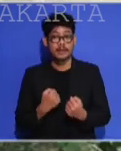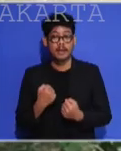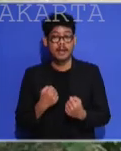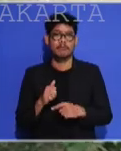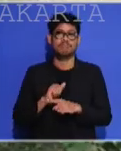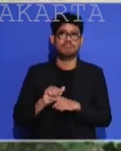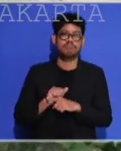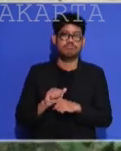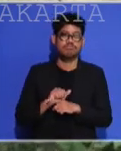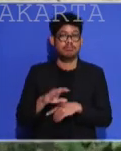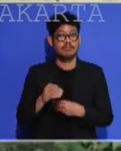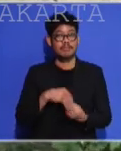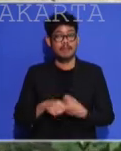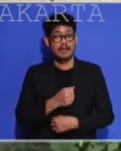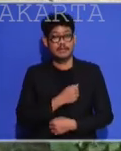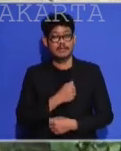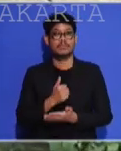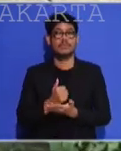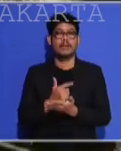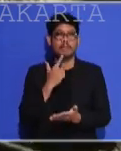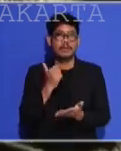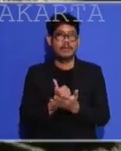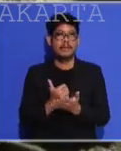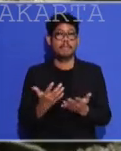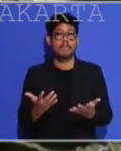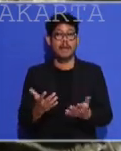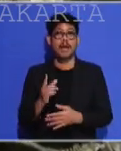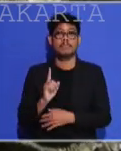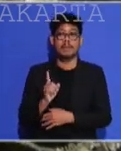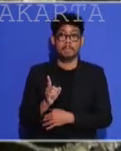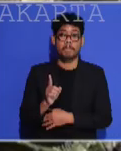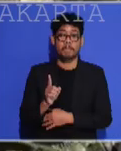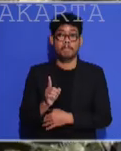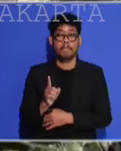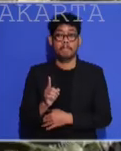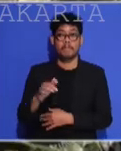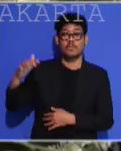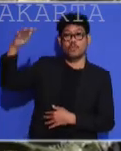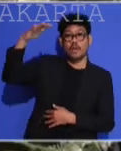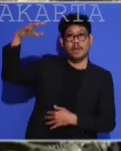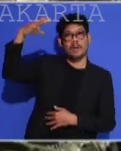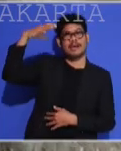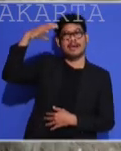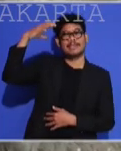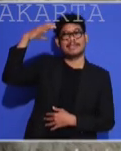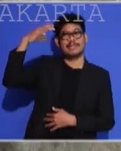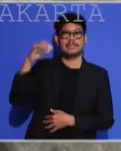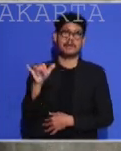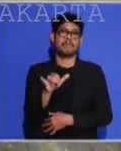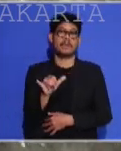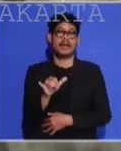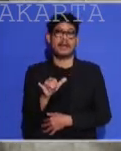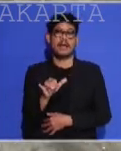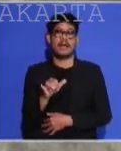menika kadosta estu nindakaken ibadah haji, jalaran kawontenan iklimipun ugi meh sami, hawanipun benter lan menawi siang